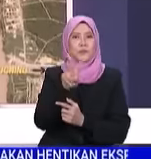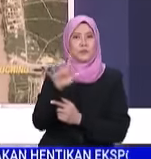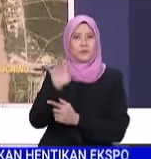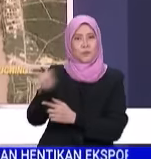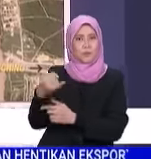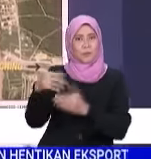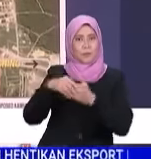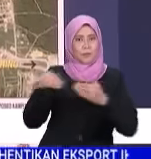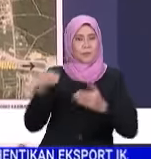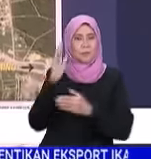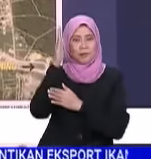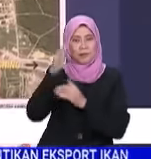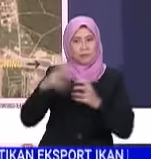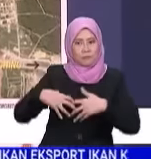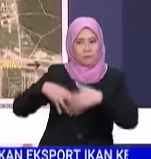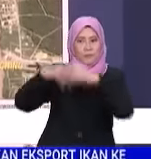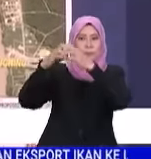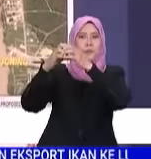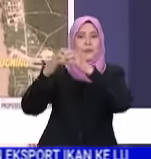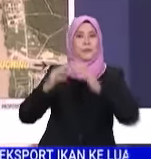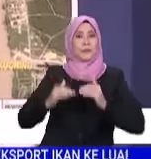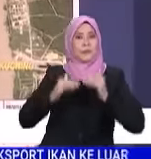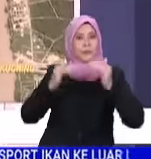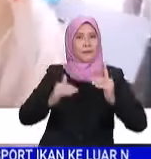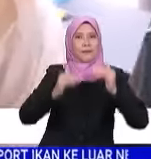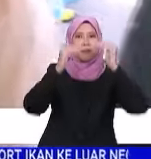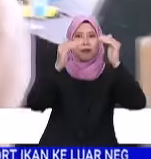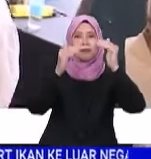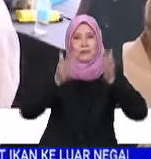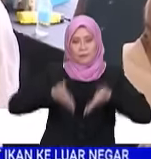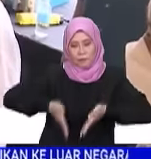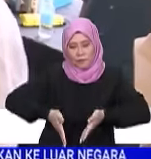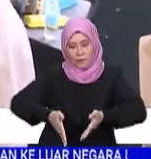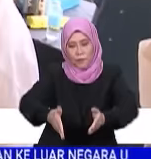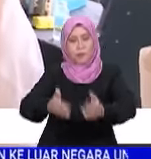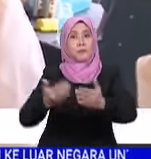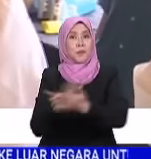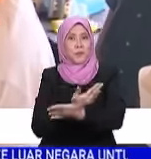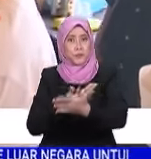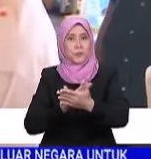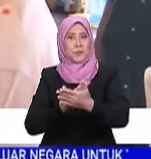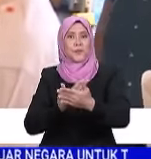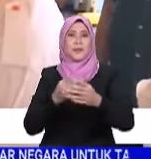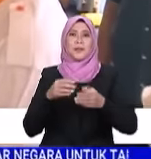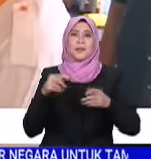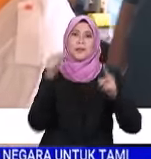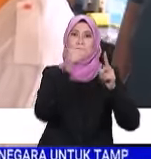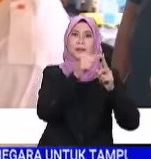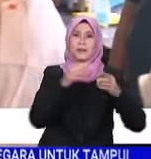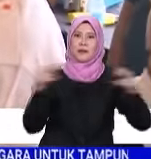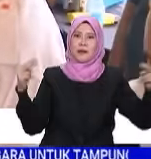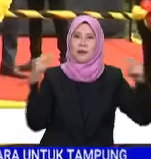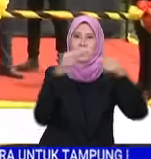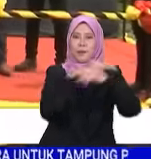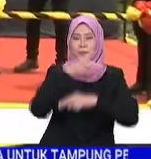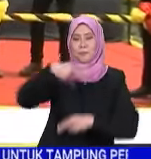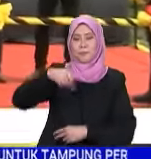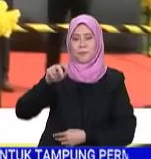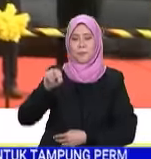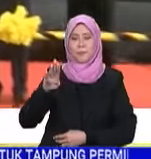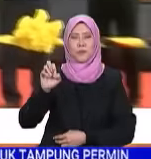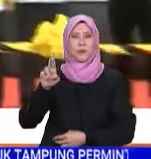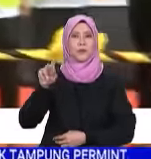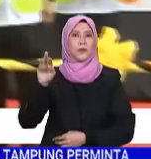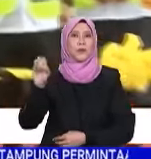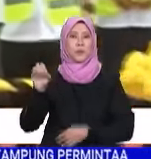juta dan akan dibangunkan secara berfasa termasuk laluan Jalan baharu tersebut ke lebuh Raya pen Borneo dengan jarak lebih kurang